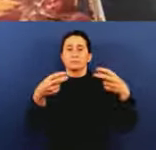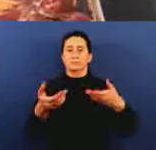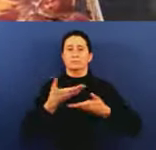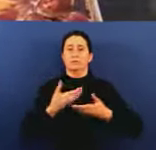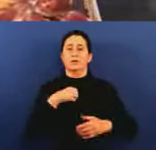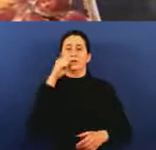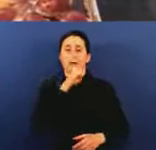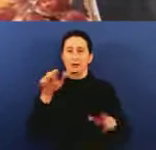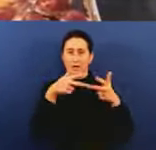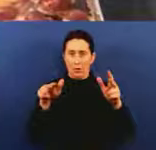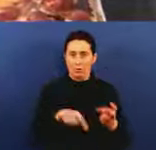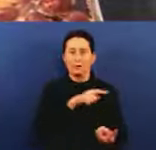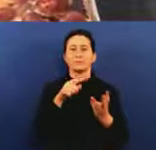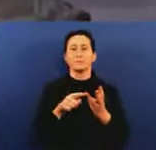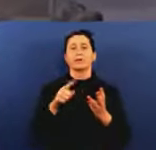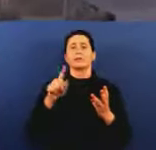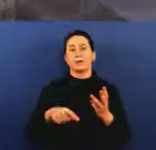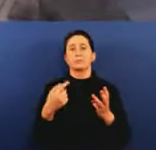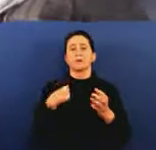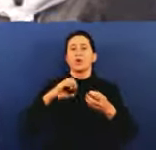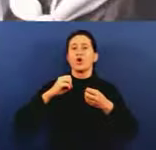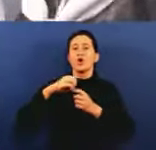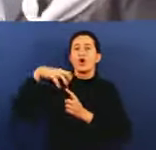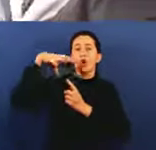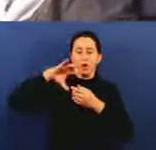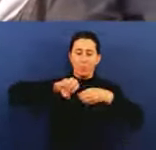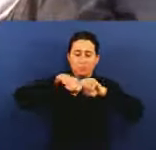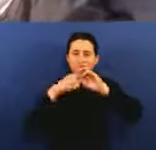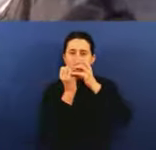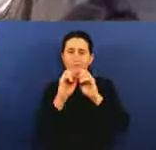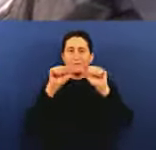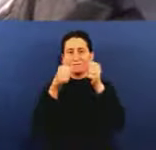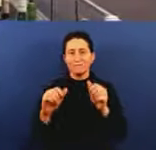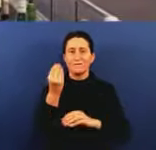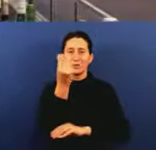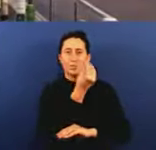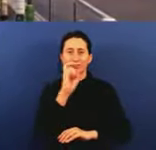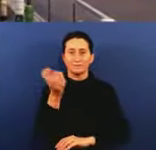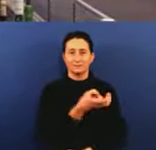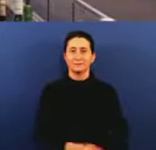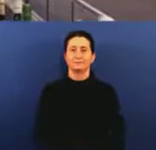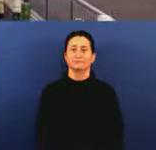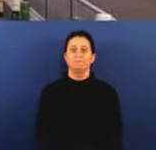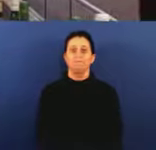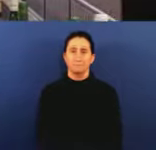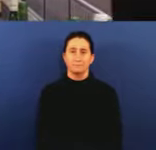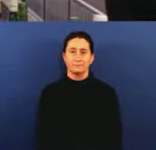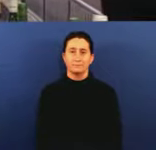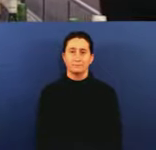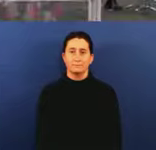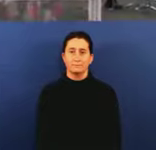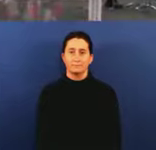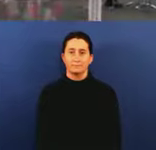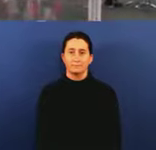dute, eta bertan hainbat jarduera antolatuko dituzte. Produktuak daztatzeko saioak, karaoke edo globoflexia